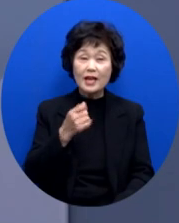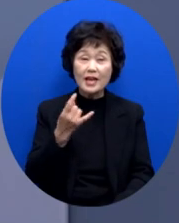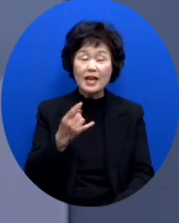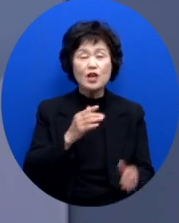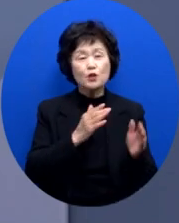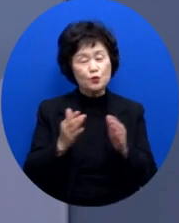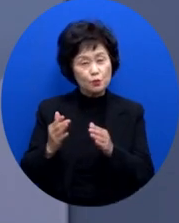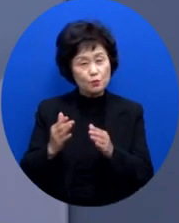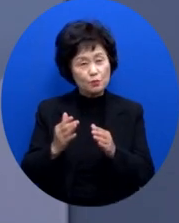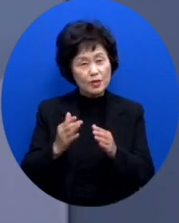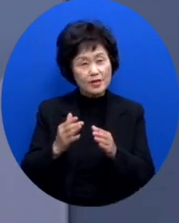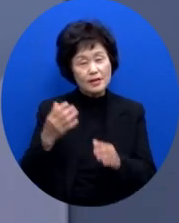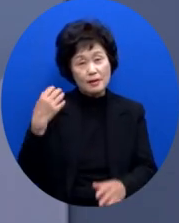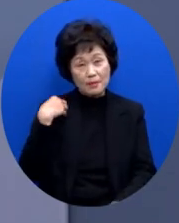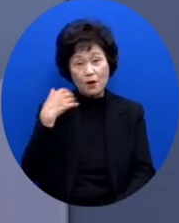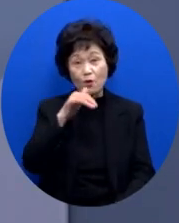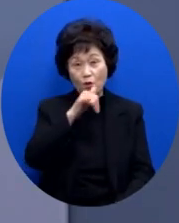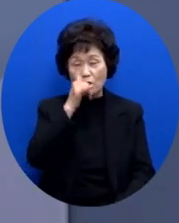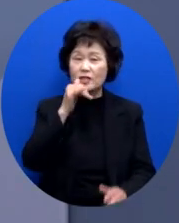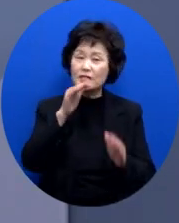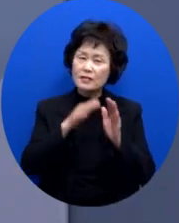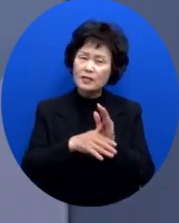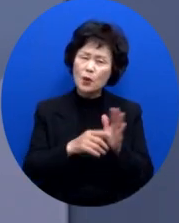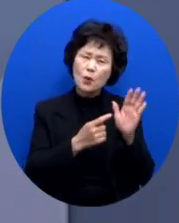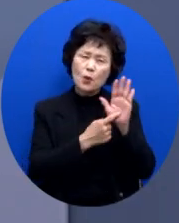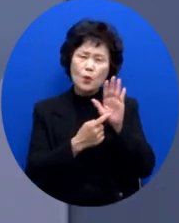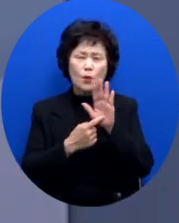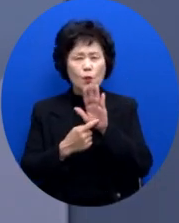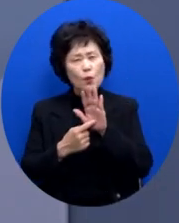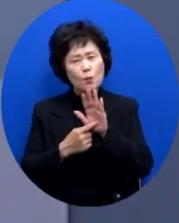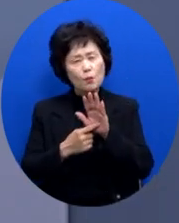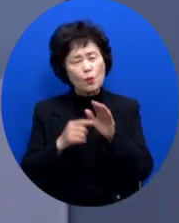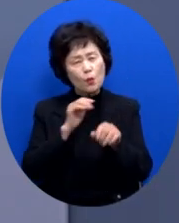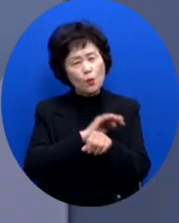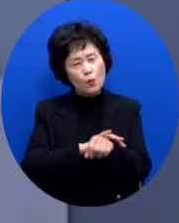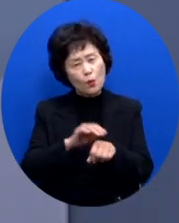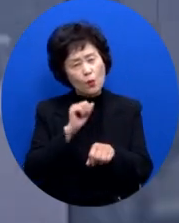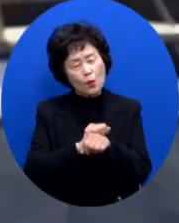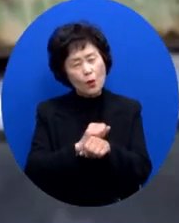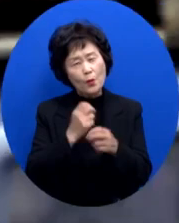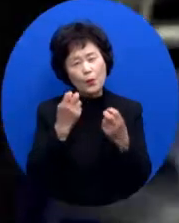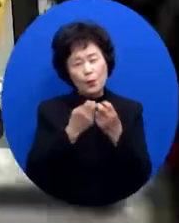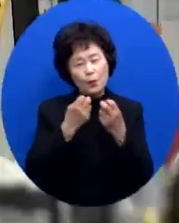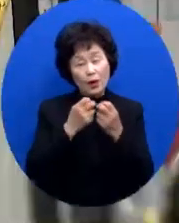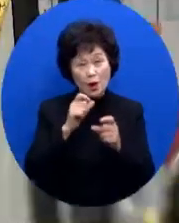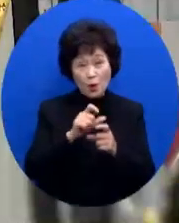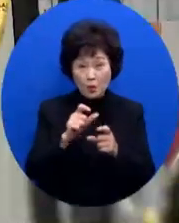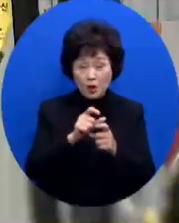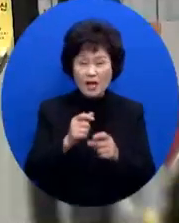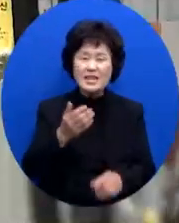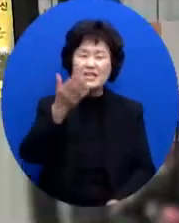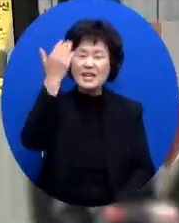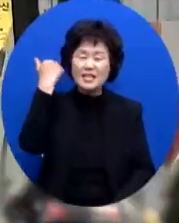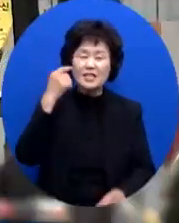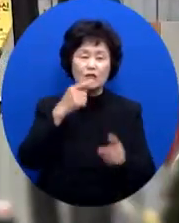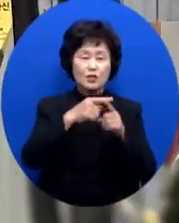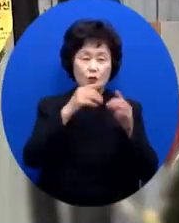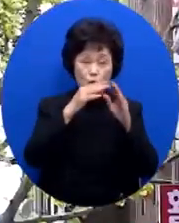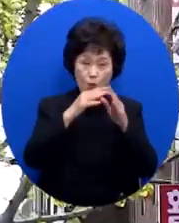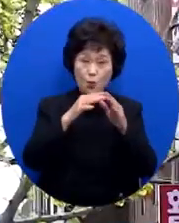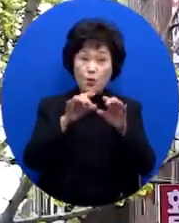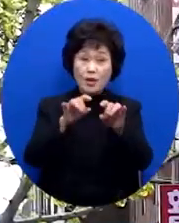맡게 됐어요. 그래서 어떻게 하면 이걸 좀 홍보를 좀 잘할까 그런 생각을 했어요. 과거에는 각 교회마다